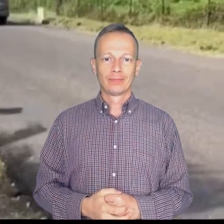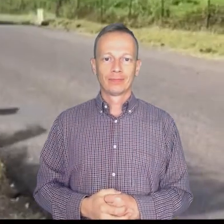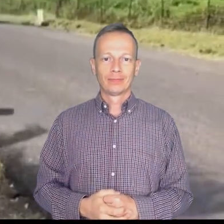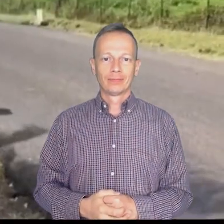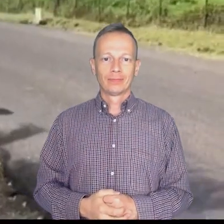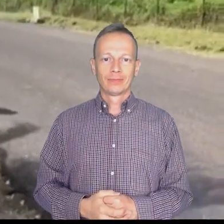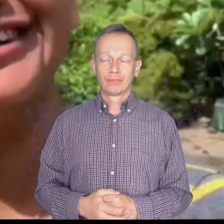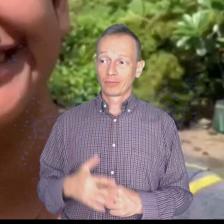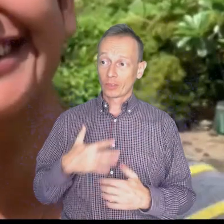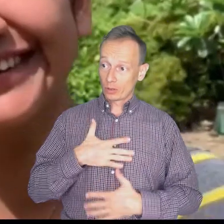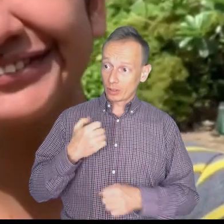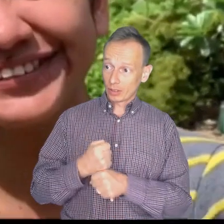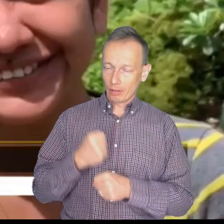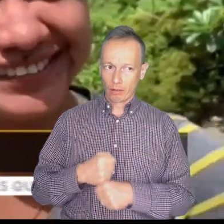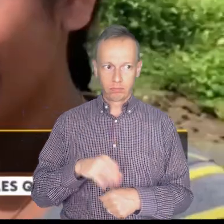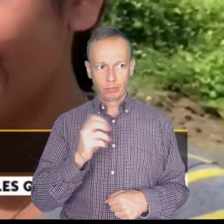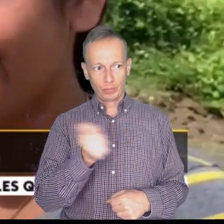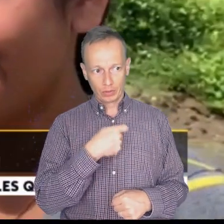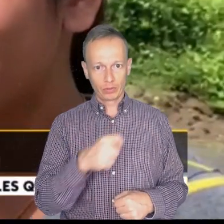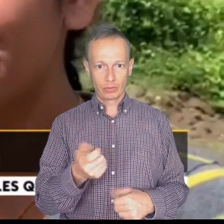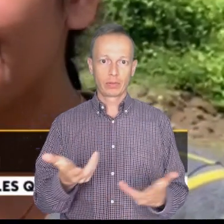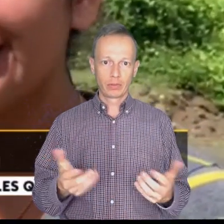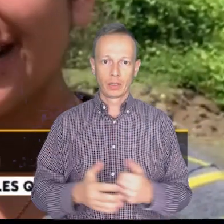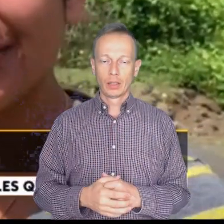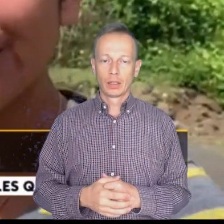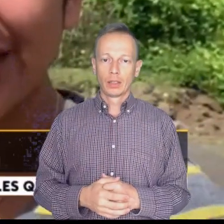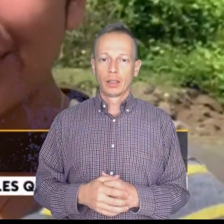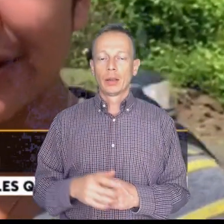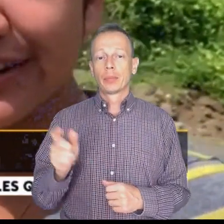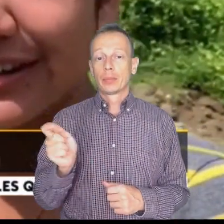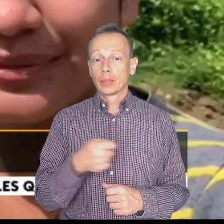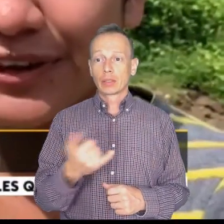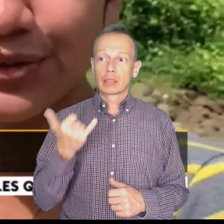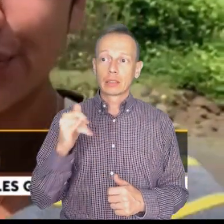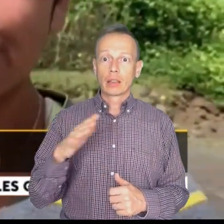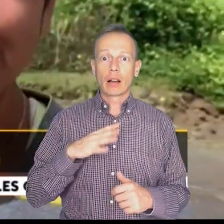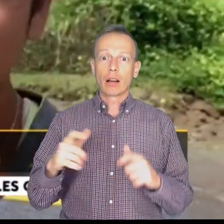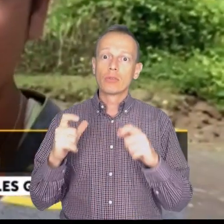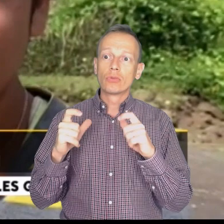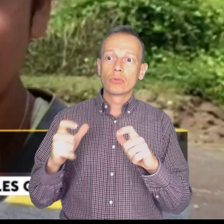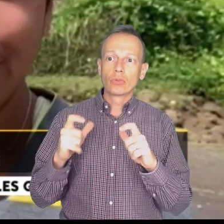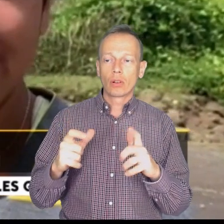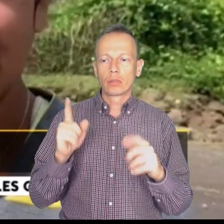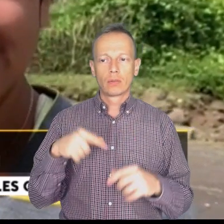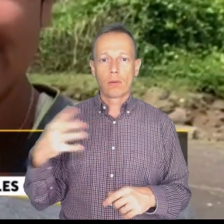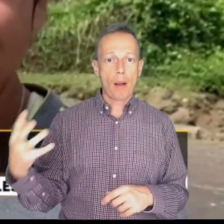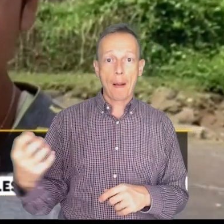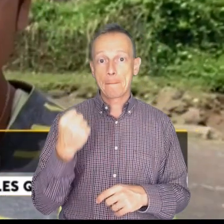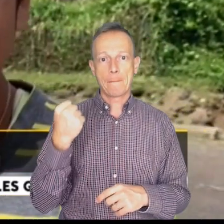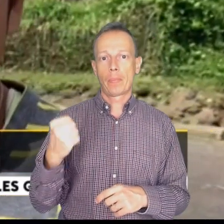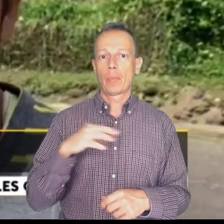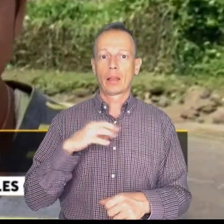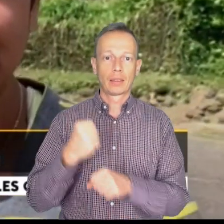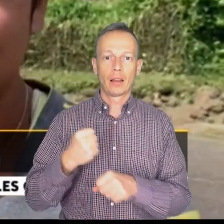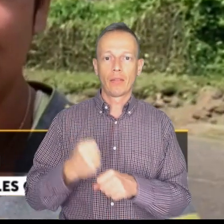Vous êtes content d'avoir du travail? Ah oui, beaucoup. Bon, s'il y a des occasions qui passent devant vous, il faut la saisir. Hein. Il ne faut